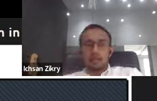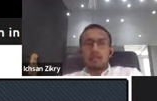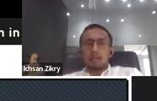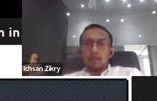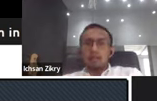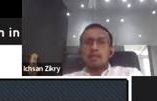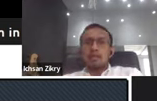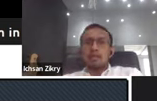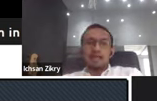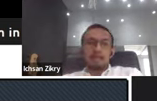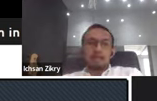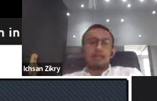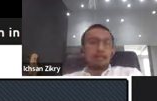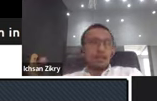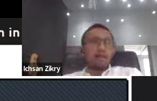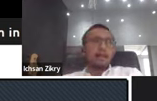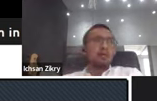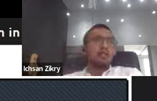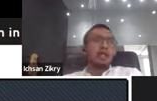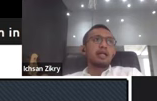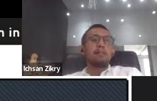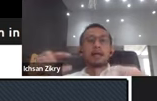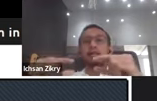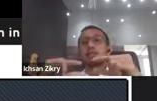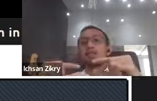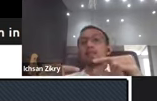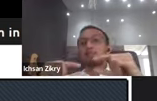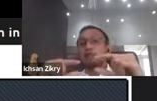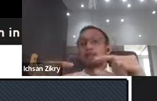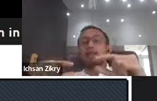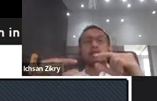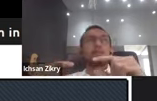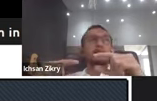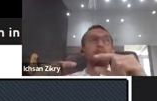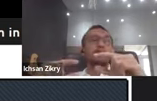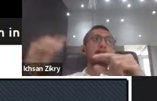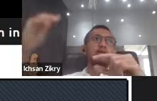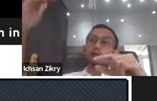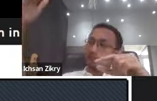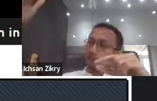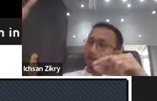lewat? Itu kan tidak jelas. Di Amerika dulu standarnya dia pakai reasonable suspicion.